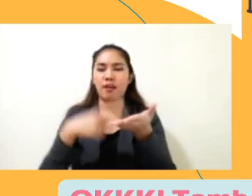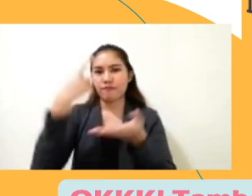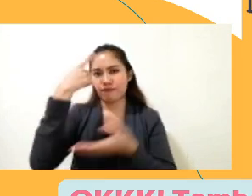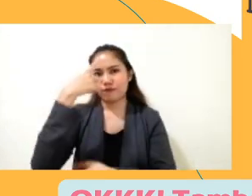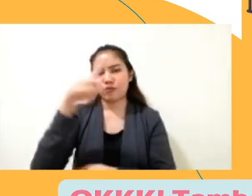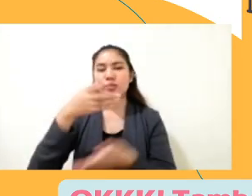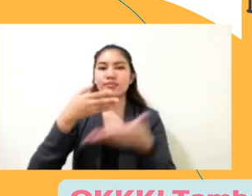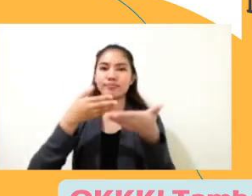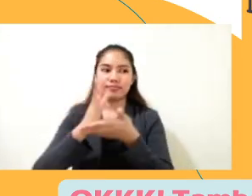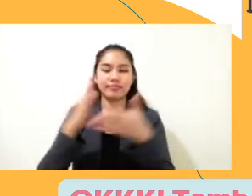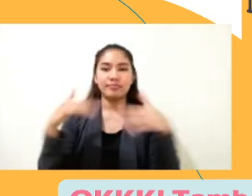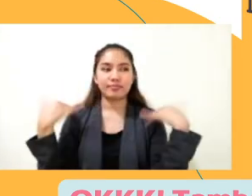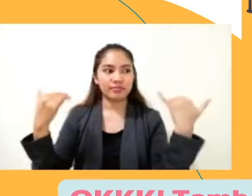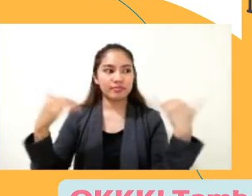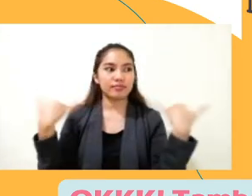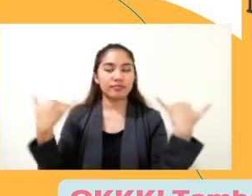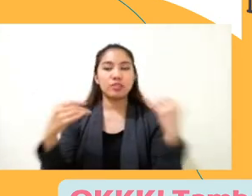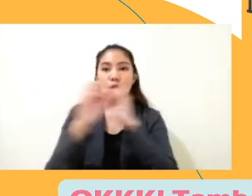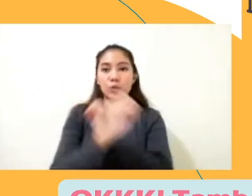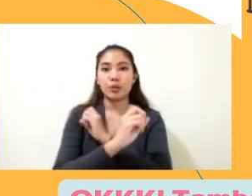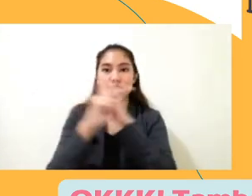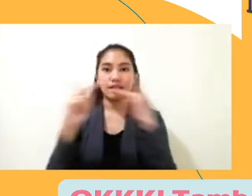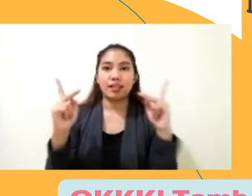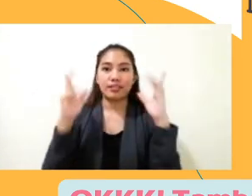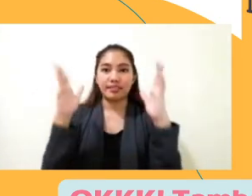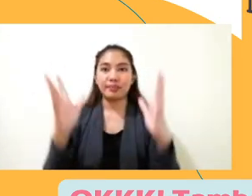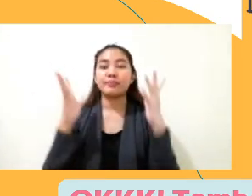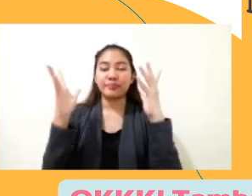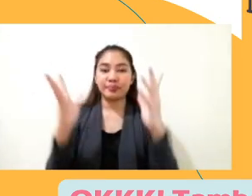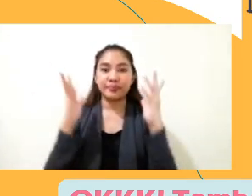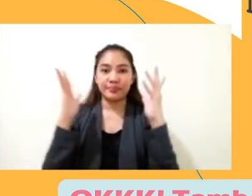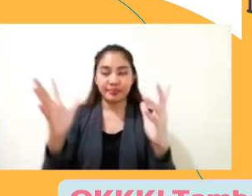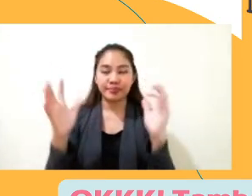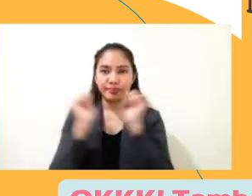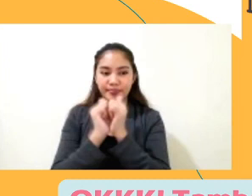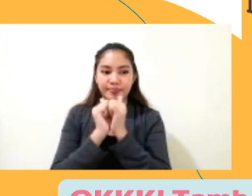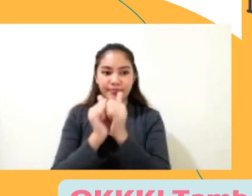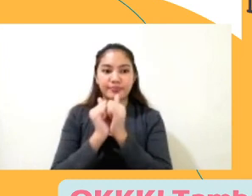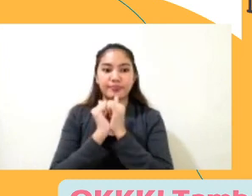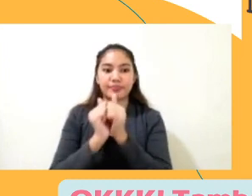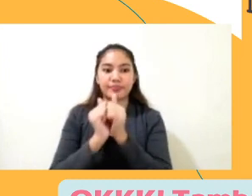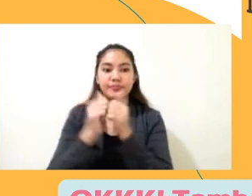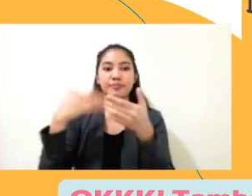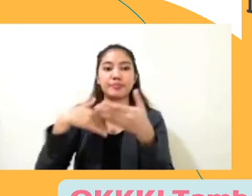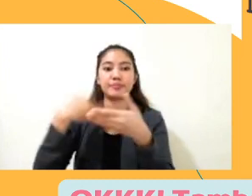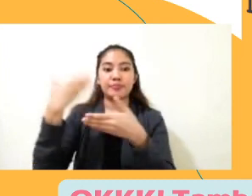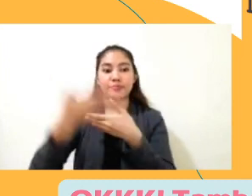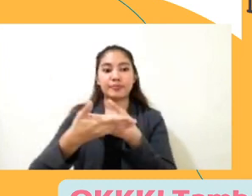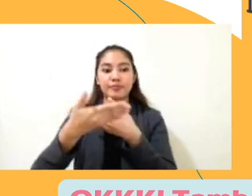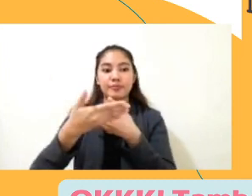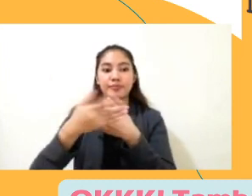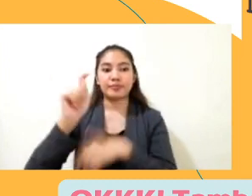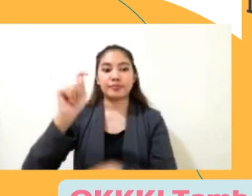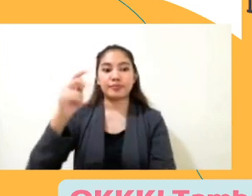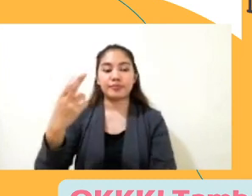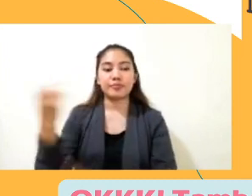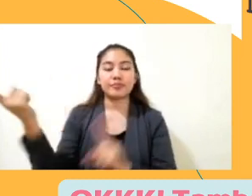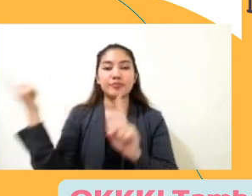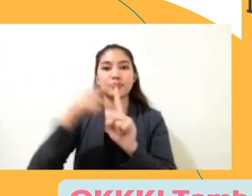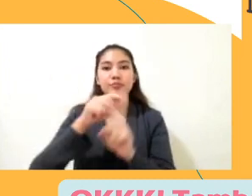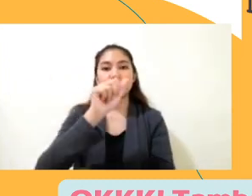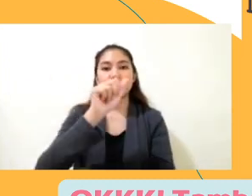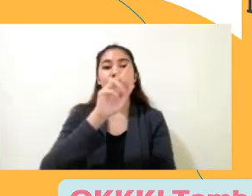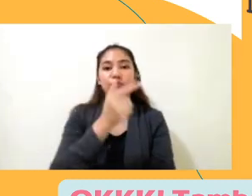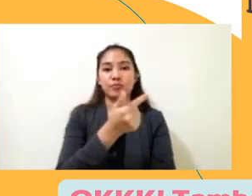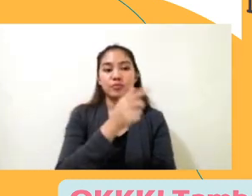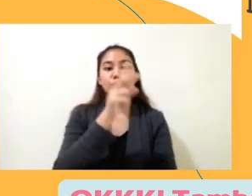ng OKKK Tambayan. Samahan niyo po kami sa mga susunod pang Huwebes hanggang August 20, 2020 na lang